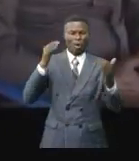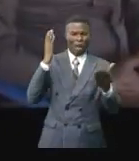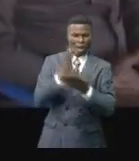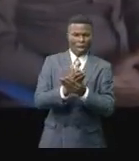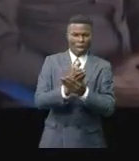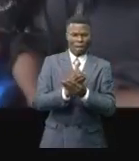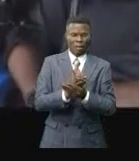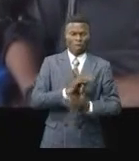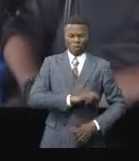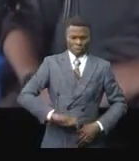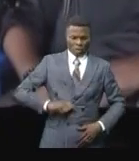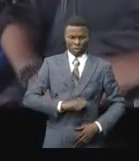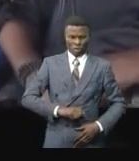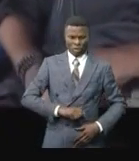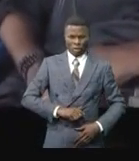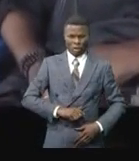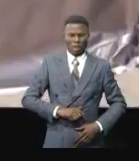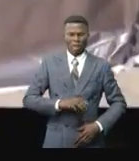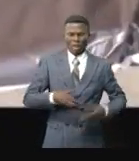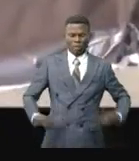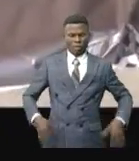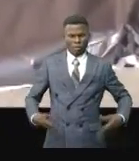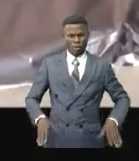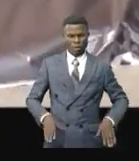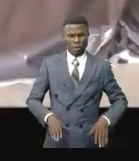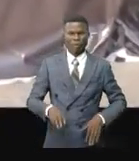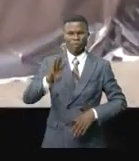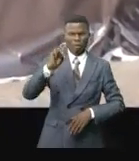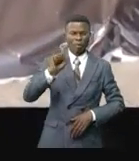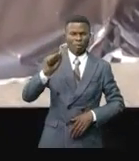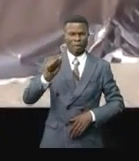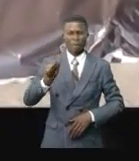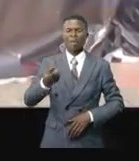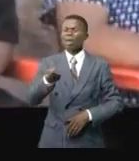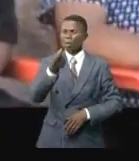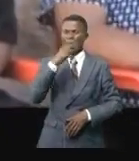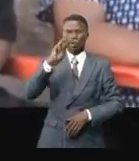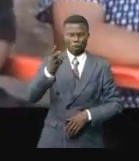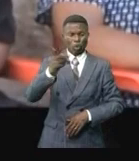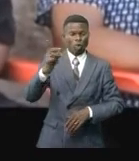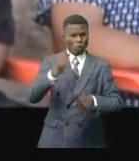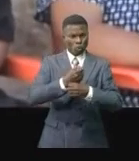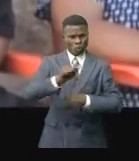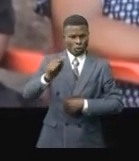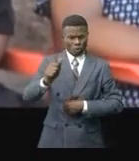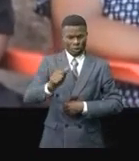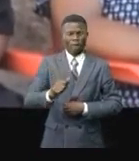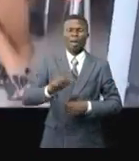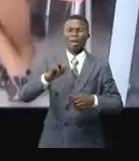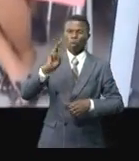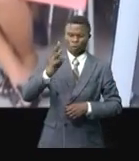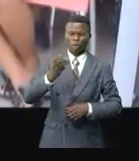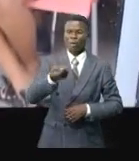vers intestinaux et la diarrhée amibienne, le Manalaria et le troisième produit de ses recherches, le Manacovid, dont